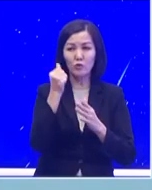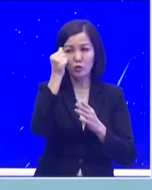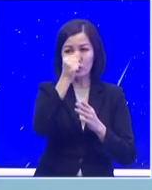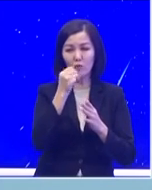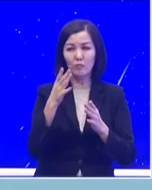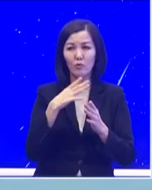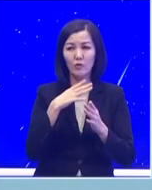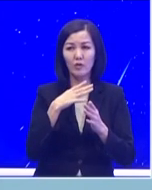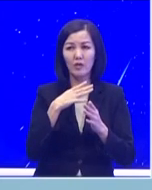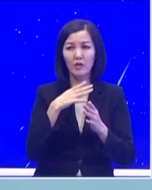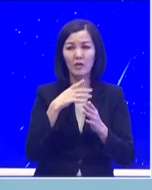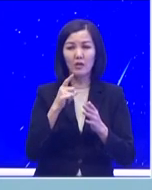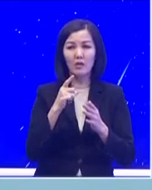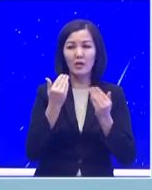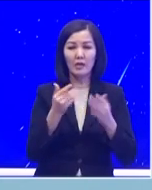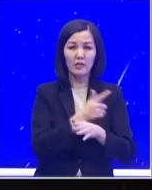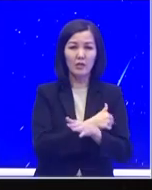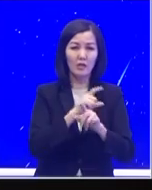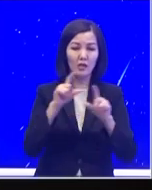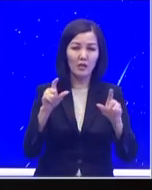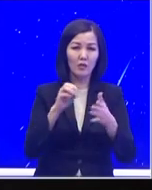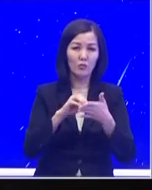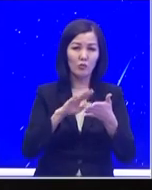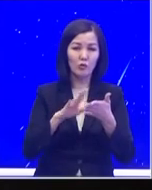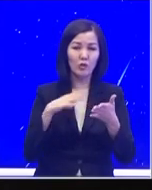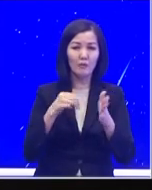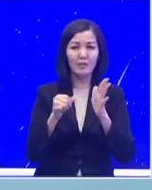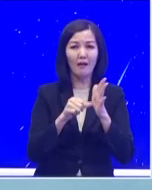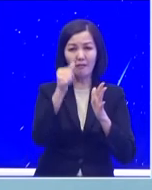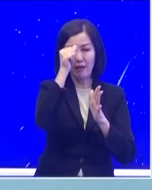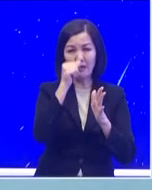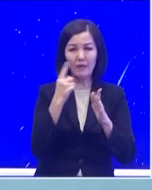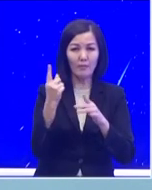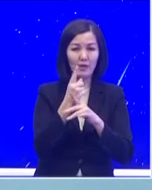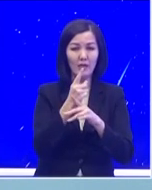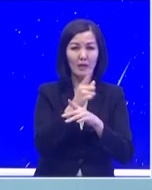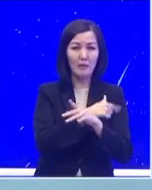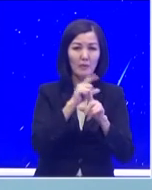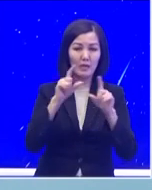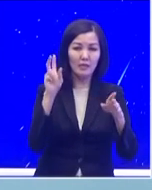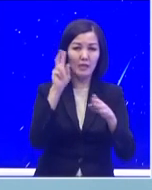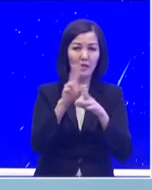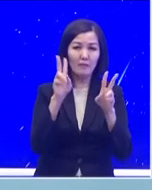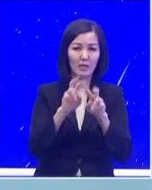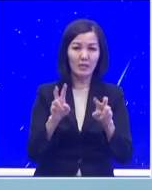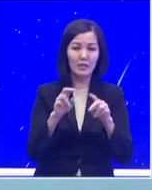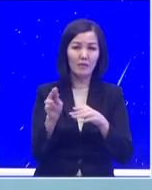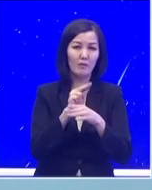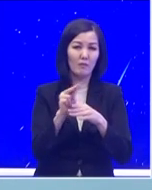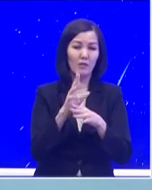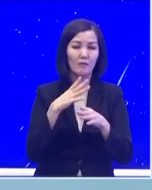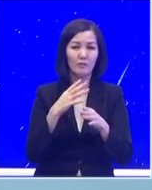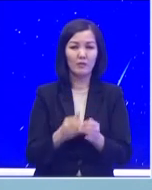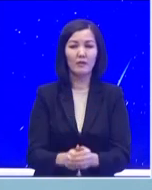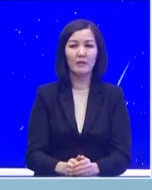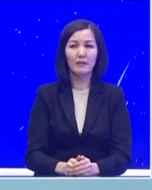мені эндокринологияда учеттамыз. 6 айда бір келіп, осы облыстық больницаға ем алып